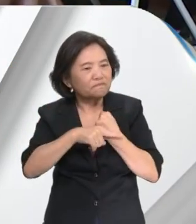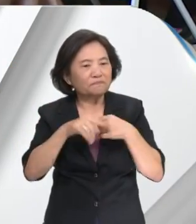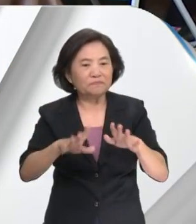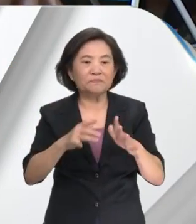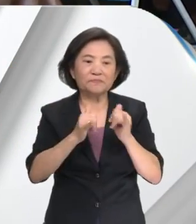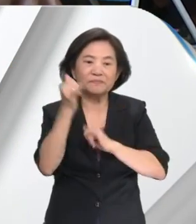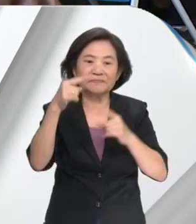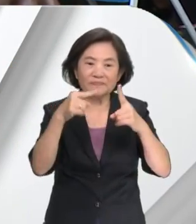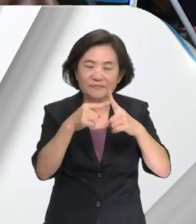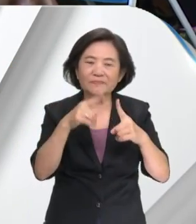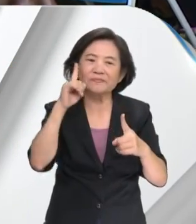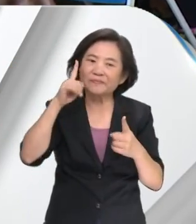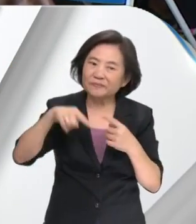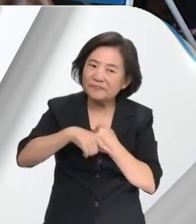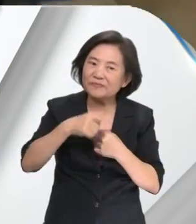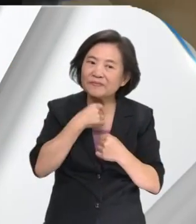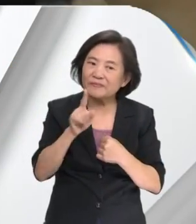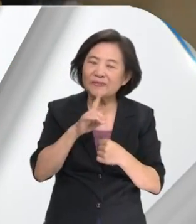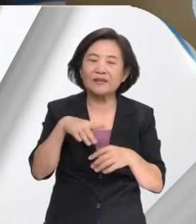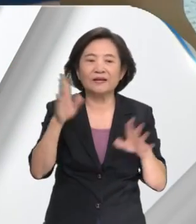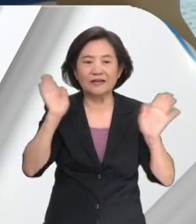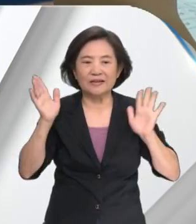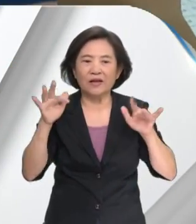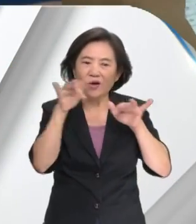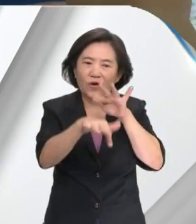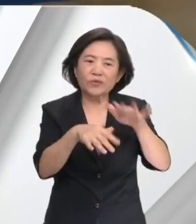作，希望更多青年来了解